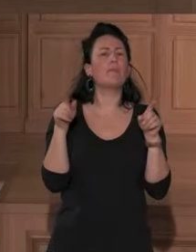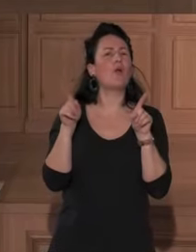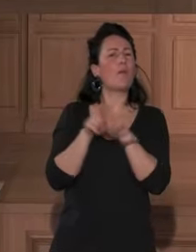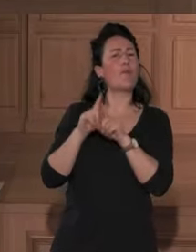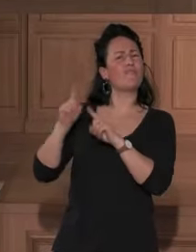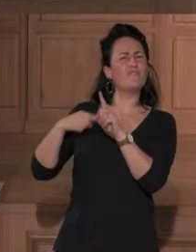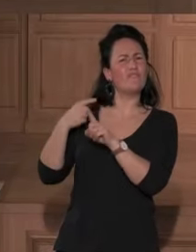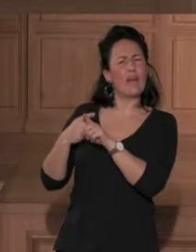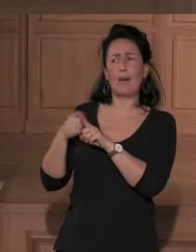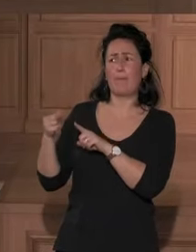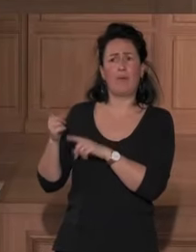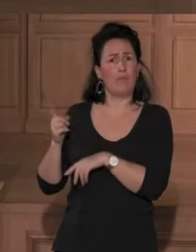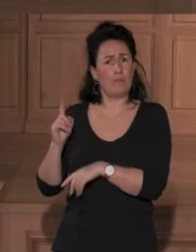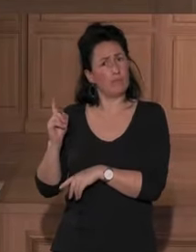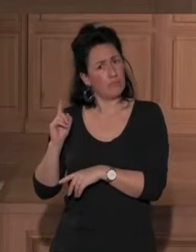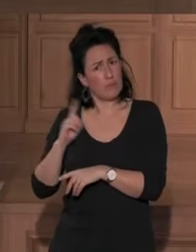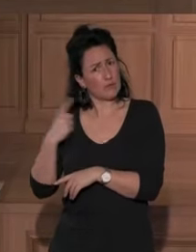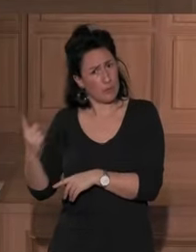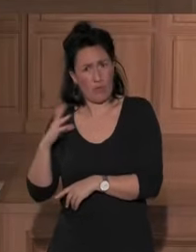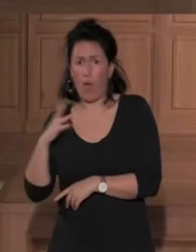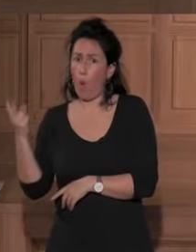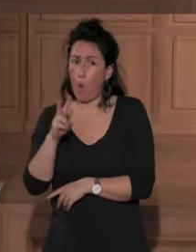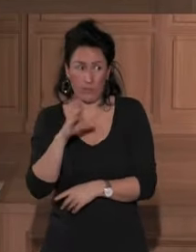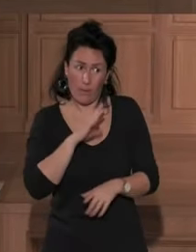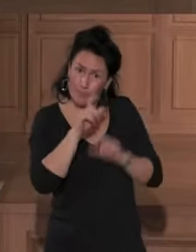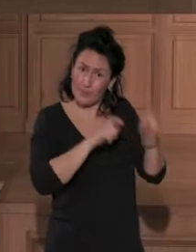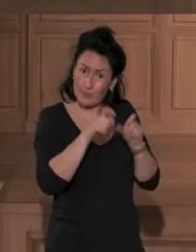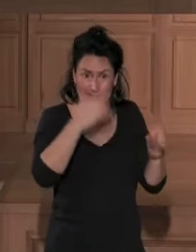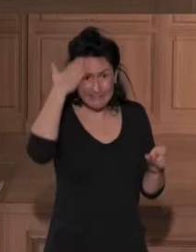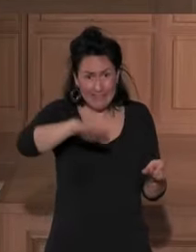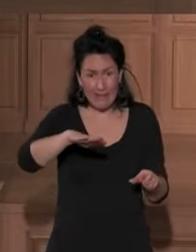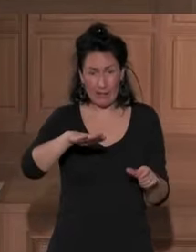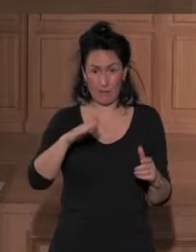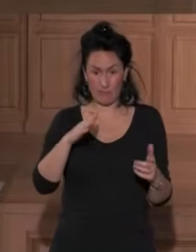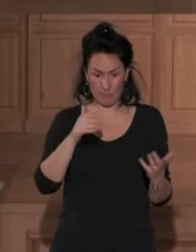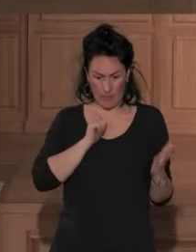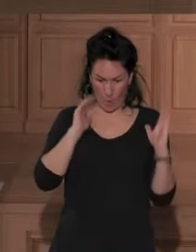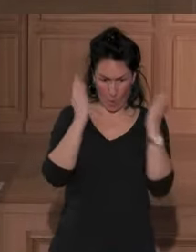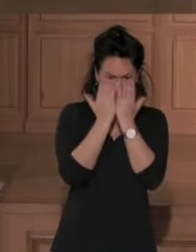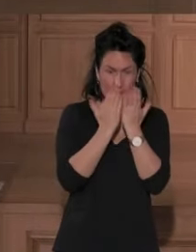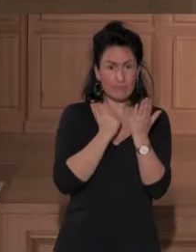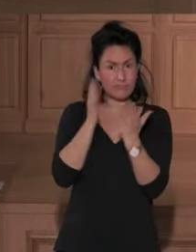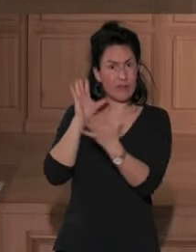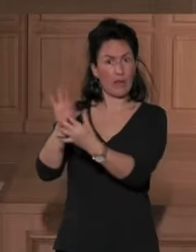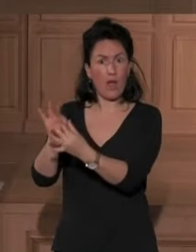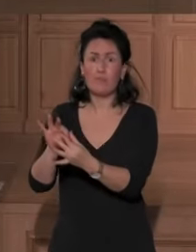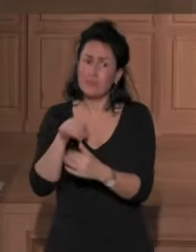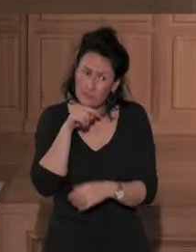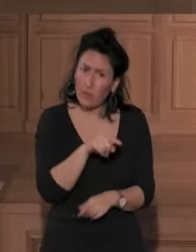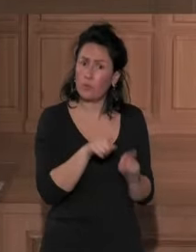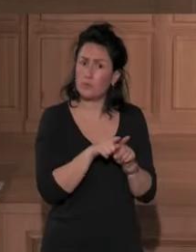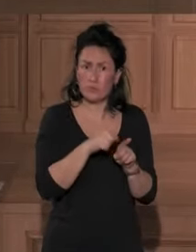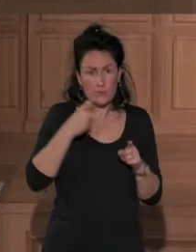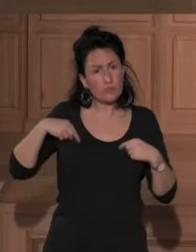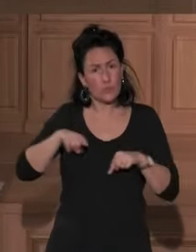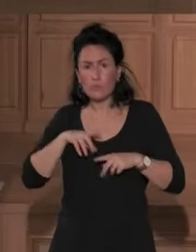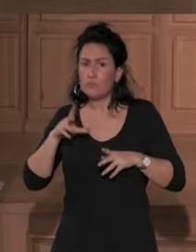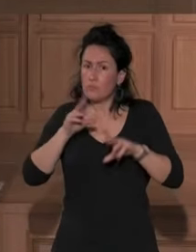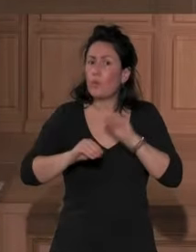l'autisme encore plus souffrant, c'est celui qui est conscient qu'il est autiste, c'est qu'il a en incapacité de créer des liens. Et celui-là aussi, on va le chercher. Mais là, sur les voies